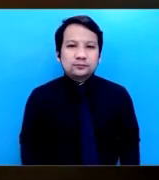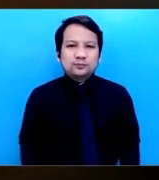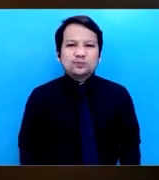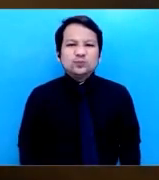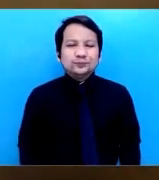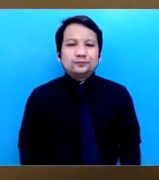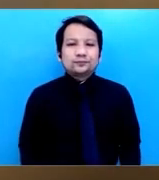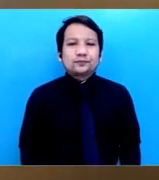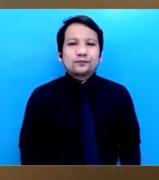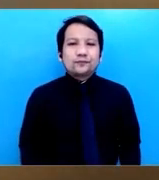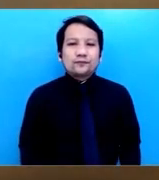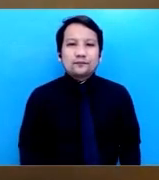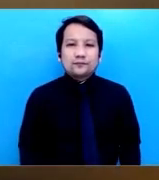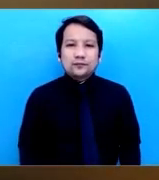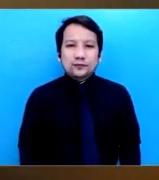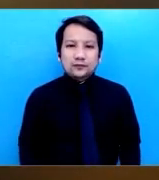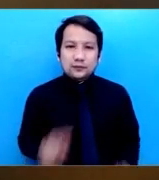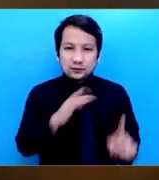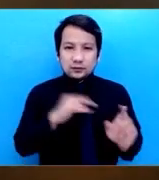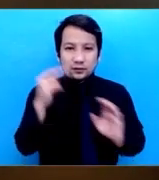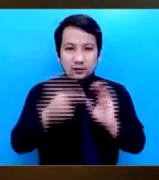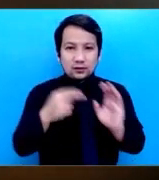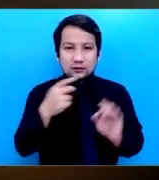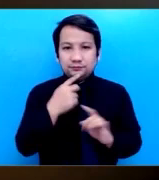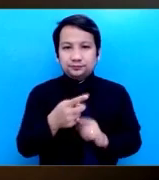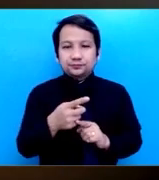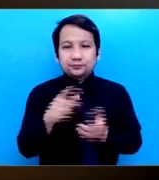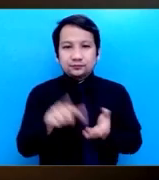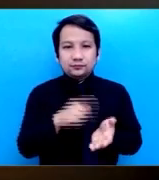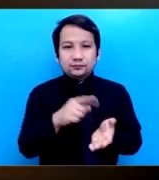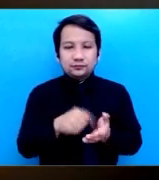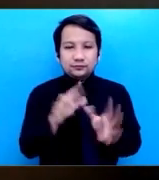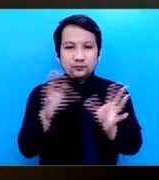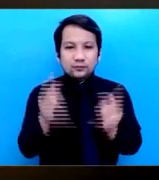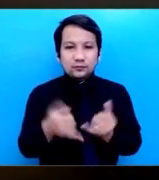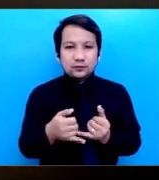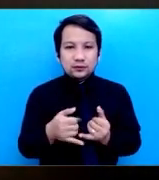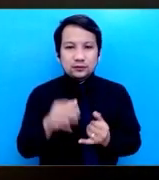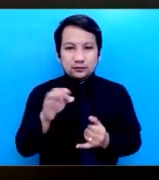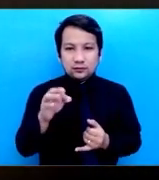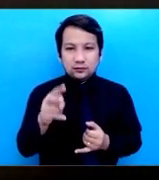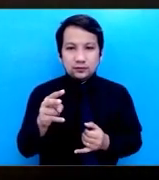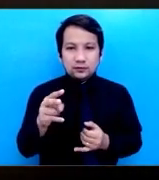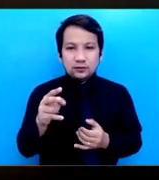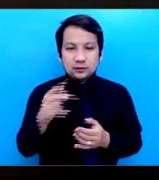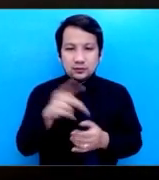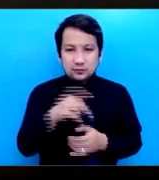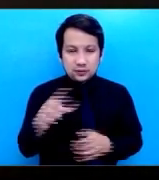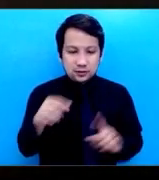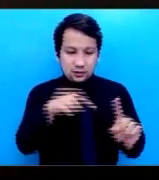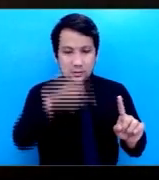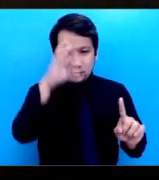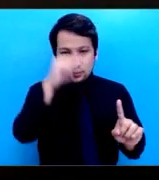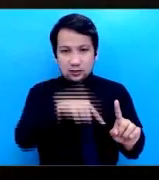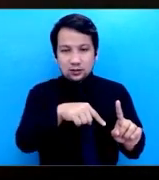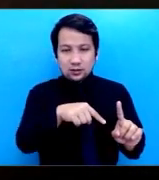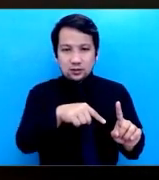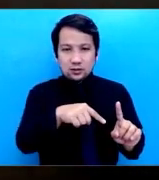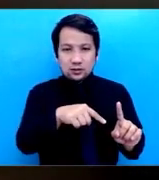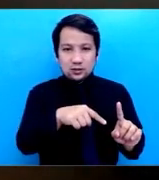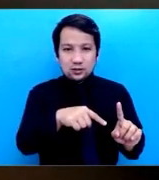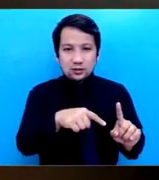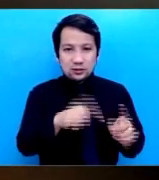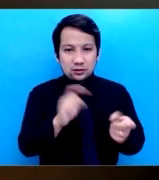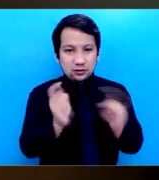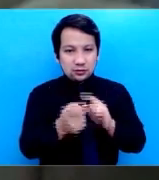Kuha ang surveillance video na ito sa isang printing stall sa Barangay 94 sa Pasay City. Isang lalaki ang kitang tila nag-aayos lang ng